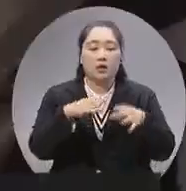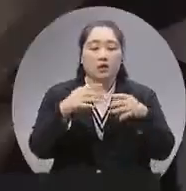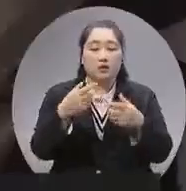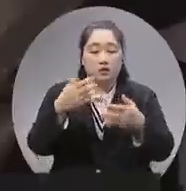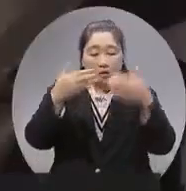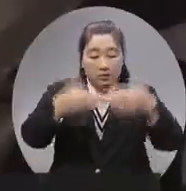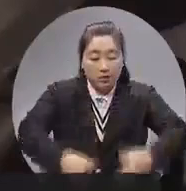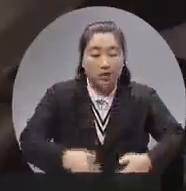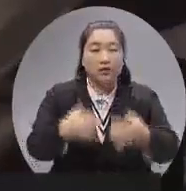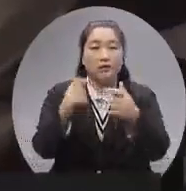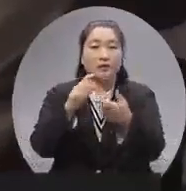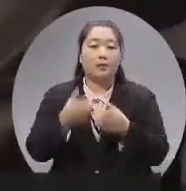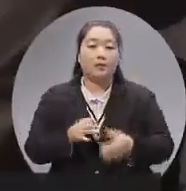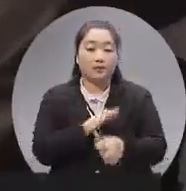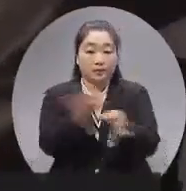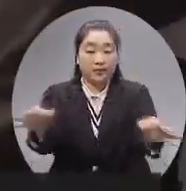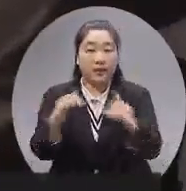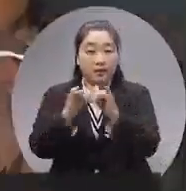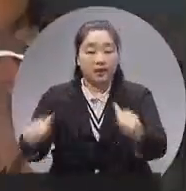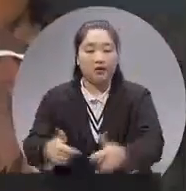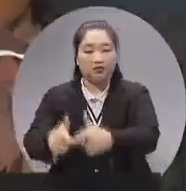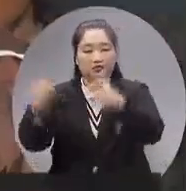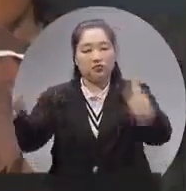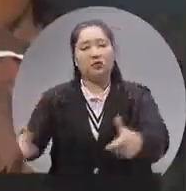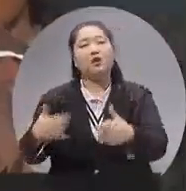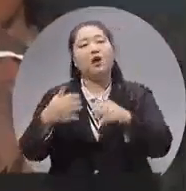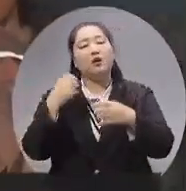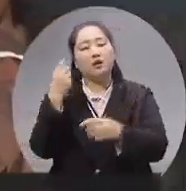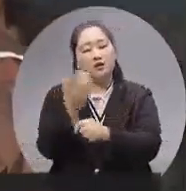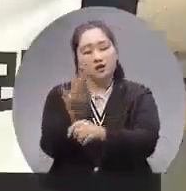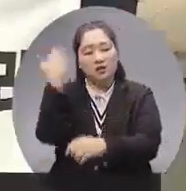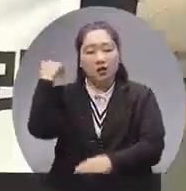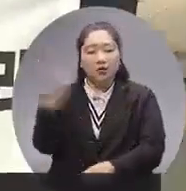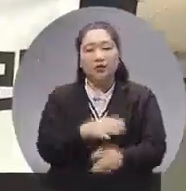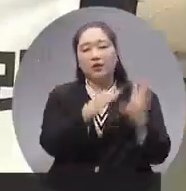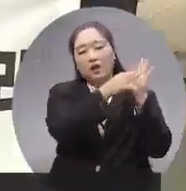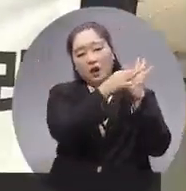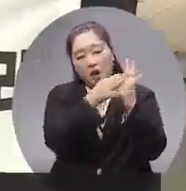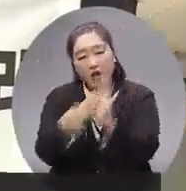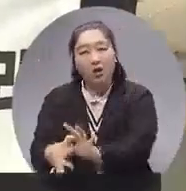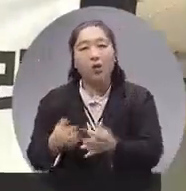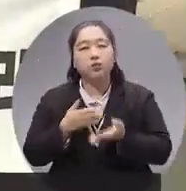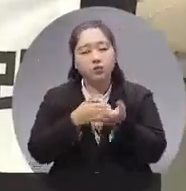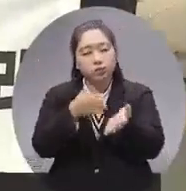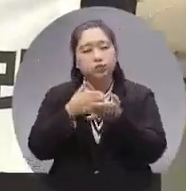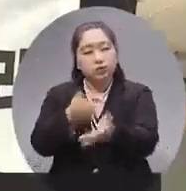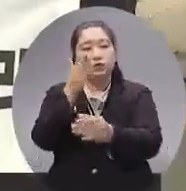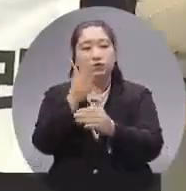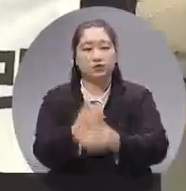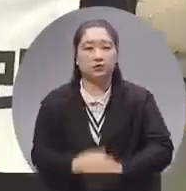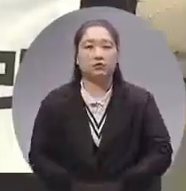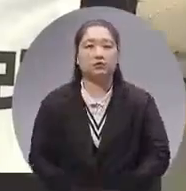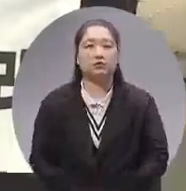완화하거나 대상 확대가 필요하다는 지적이 수년간 이어지고 있습니다. MBC 뉴스 허지입니다.